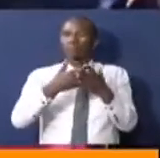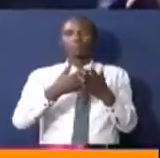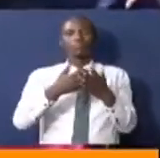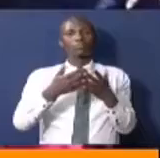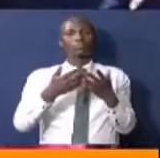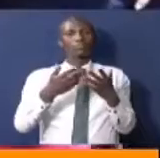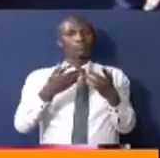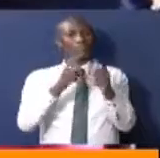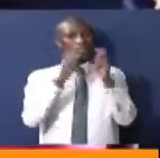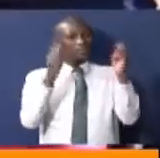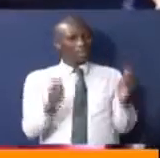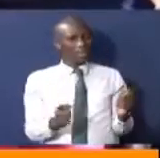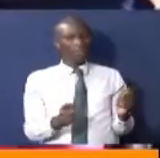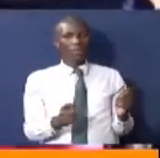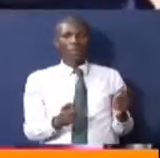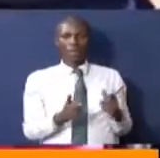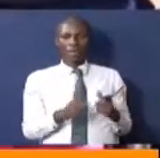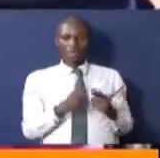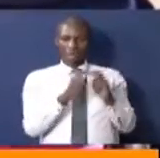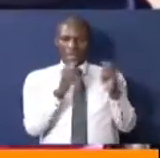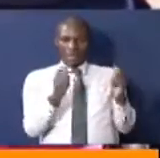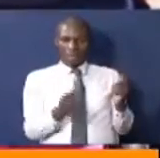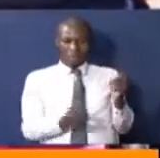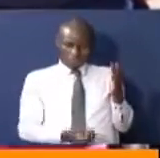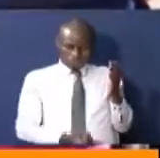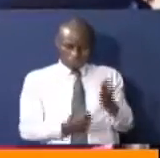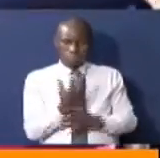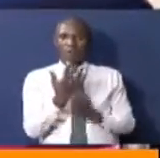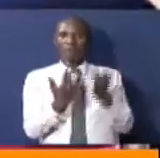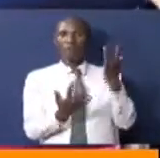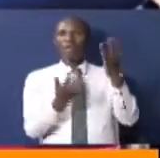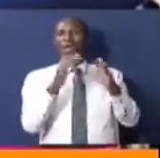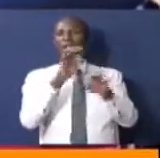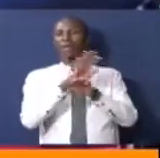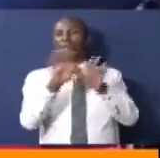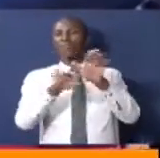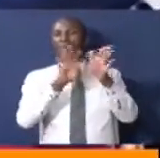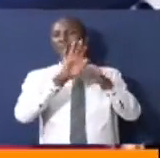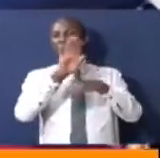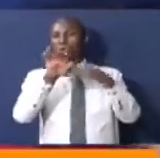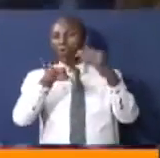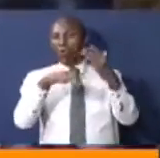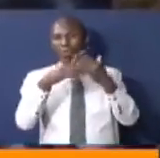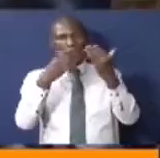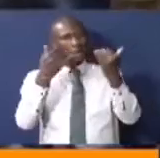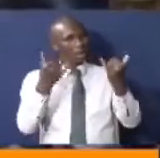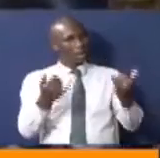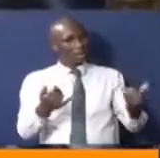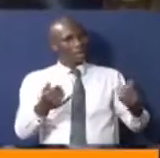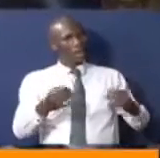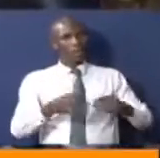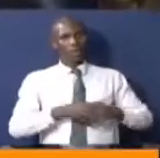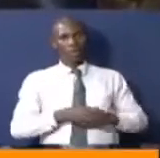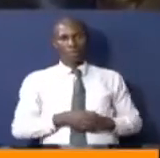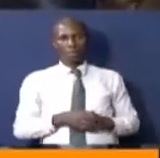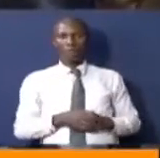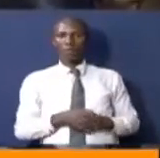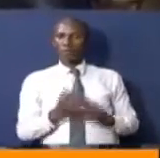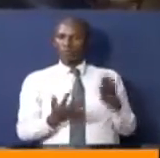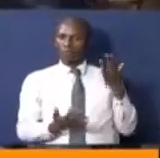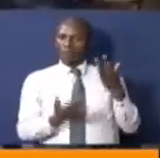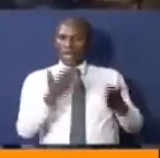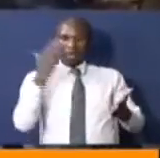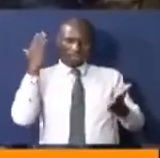mesa. Mesa ndio iliwakisha hizo vitu zingine zote. Sasa tumesima hiyo moto